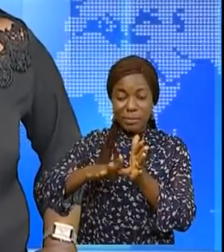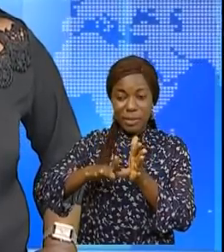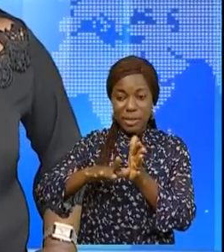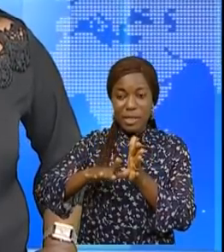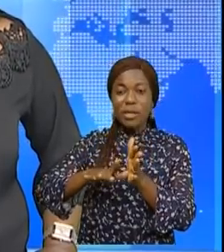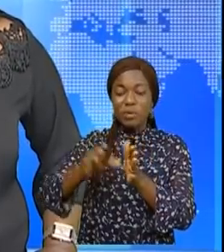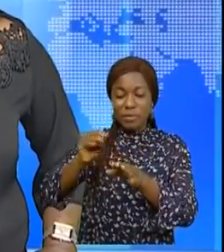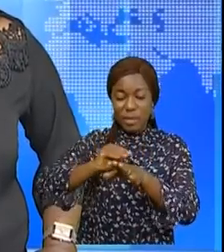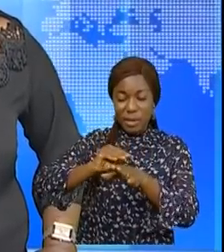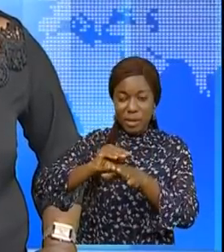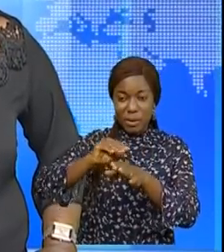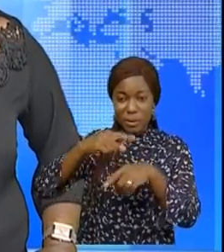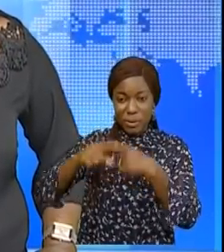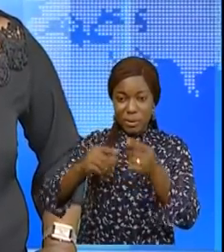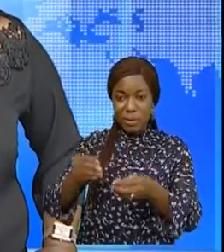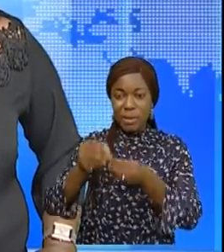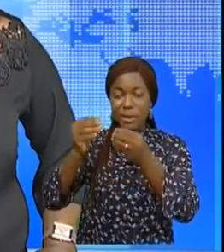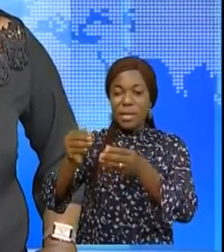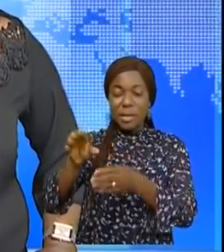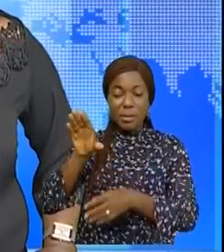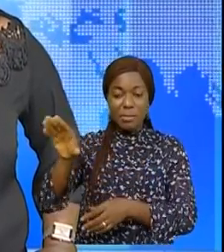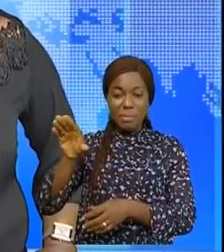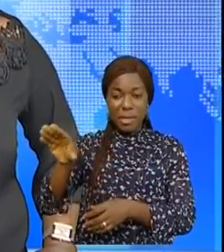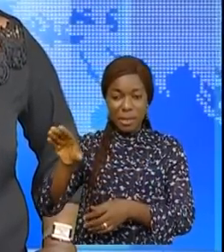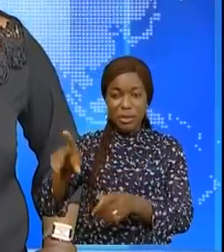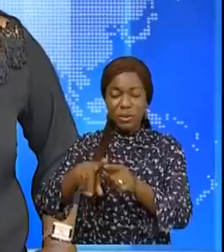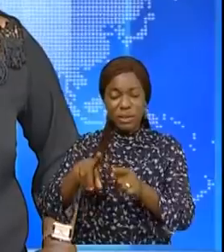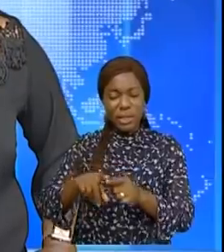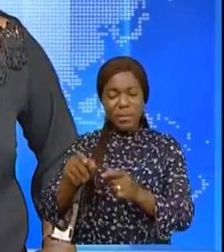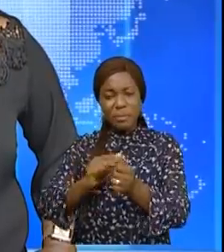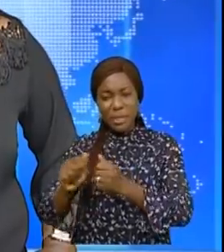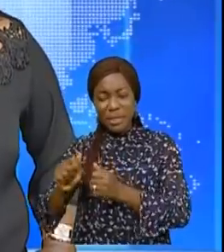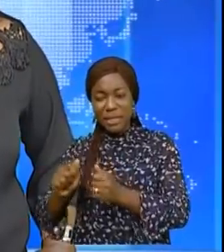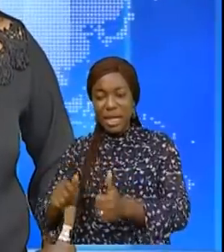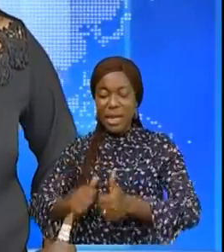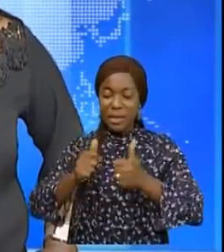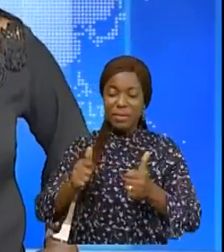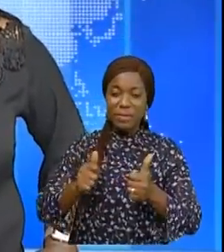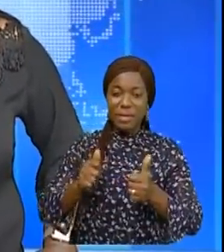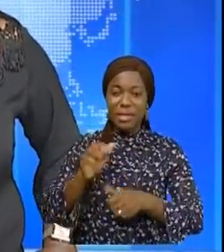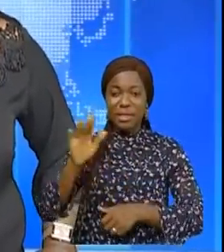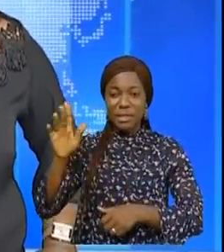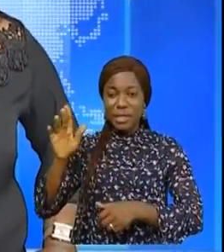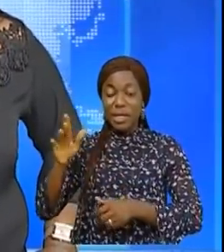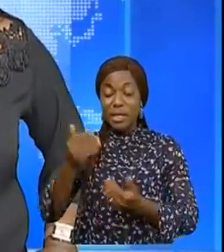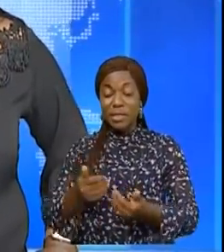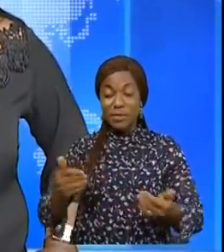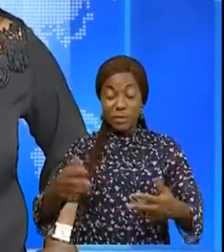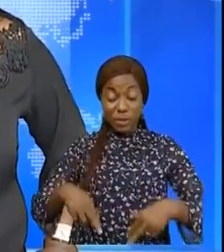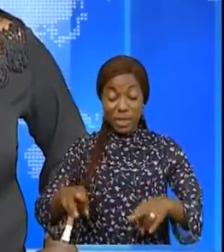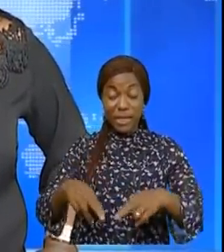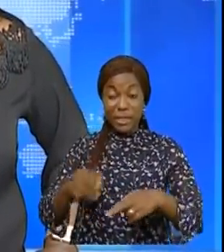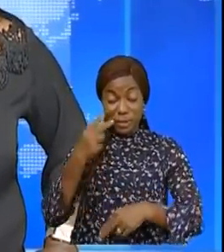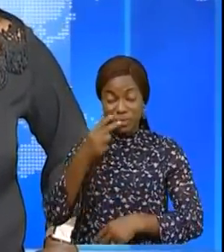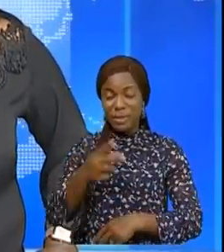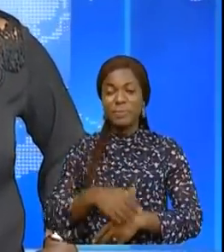court-métrage financé par la banque Tembe décrit le vécu quotidien des enfants dits de la rue. Ce reportage est dessiné par José